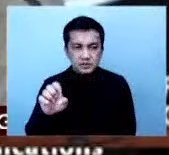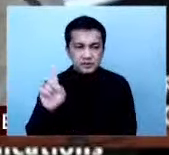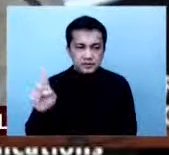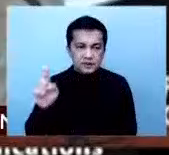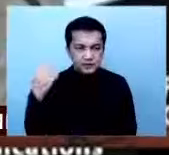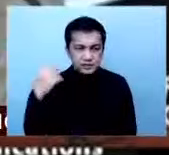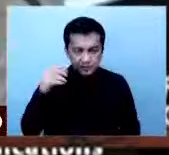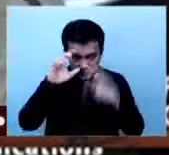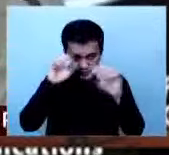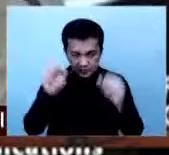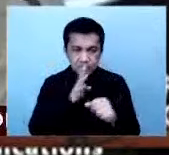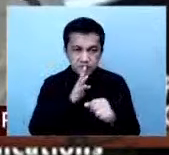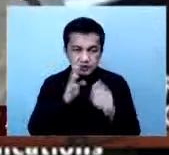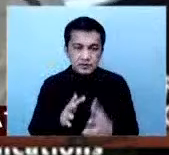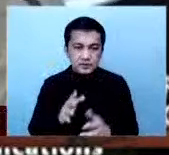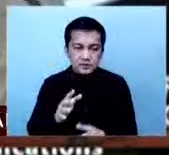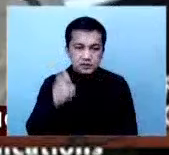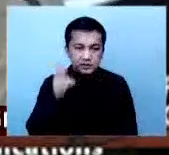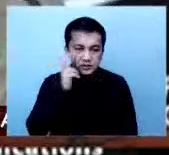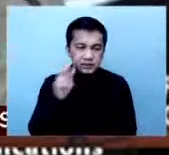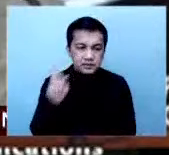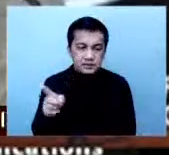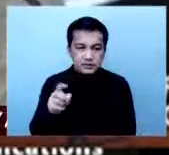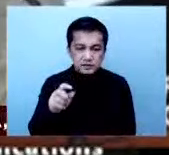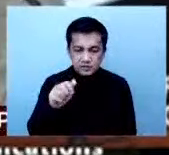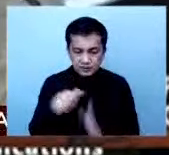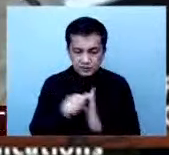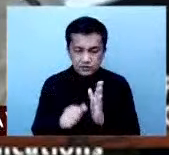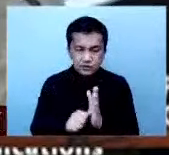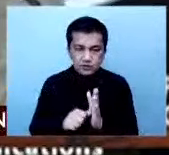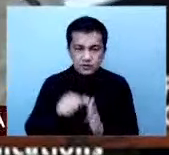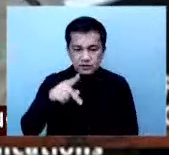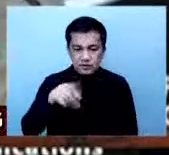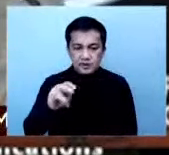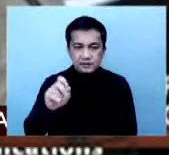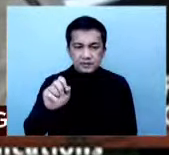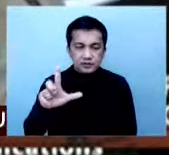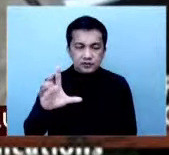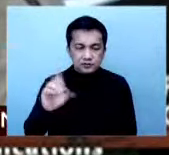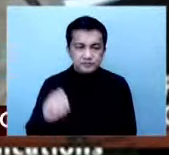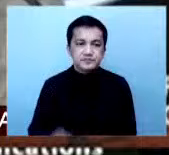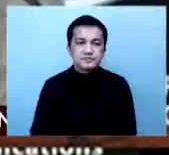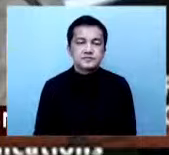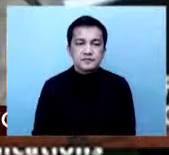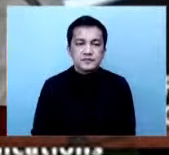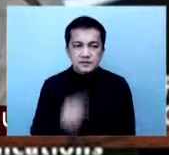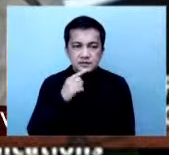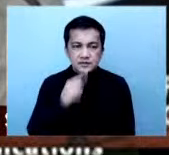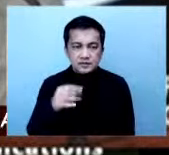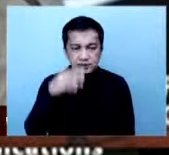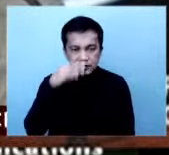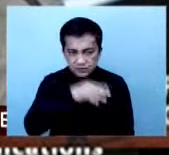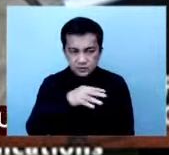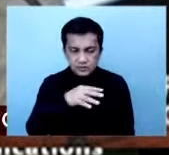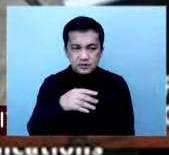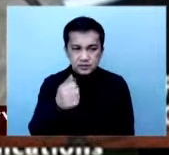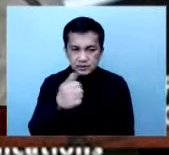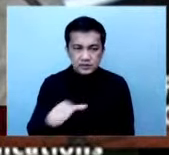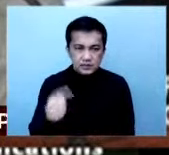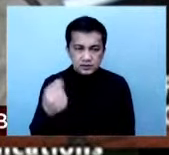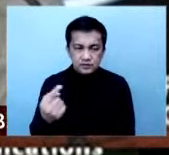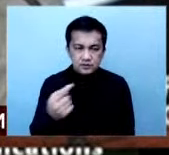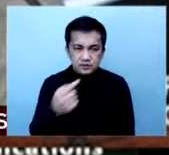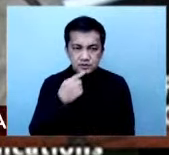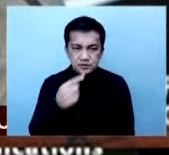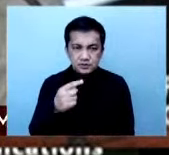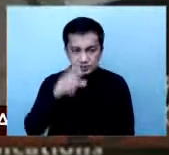presidential spokes person ni Duterte na si Attorney Salvador panelo ania nagsisinungaling ang sinumang nagsabing merong